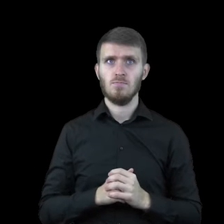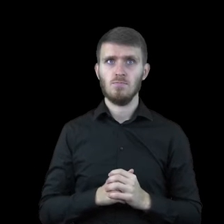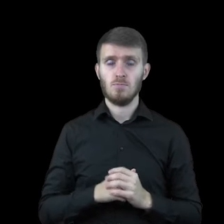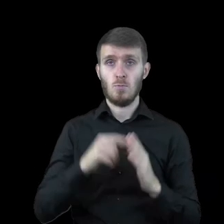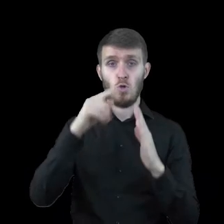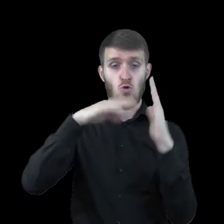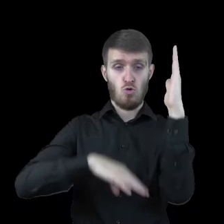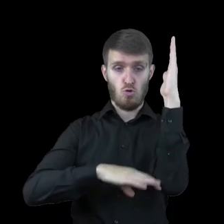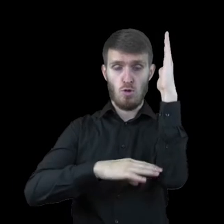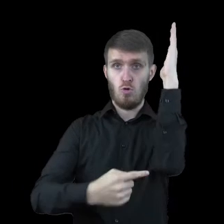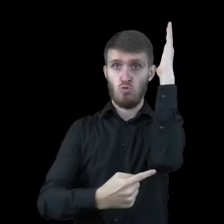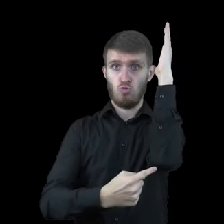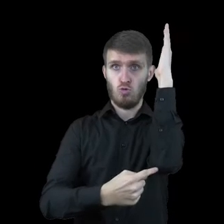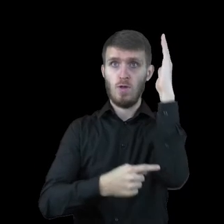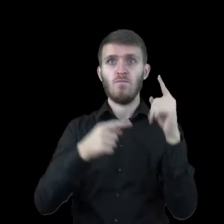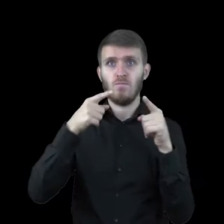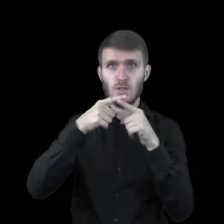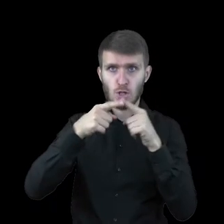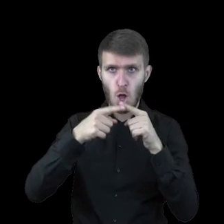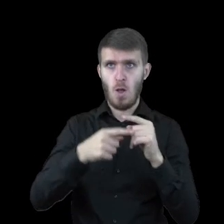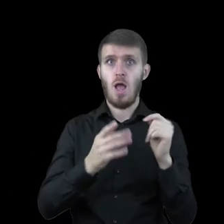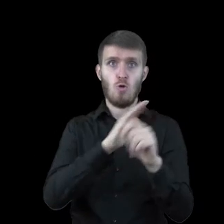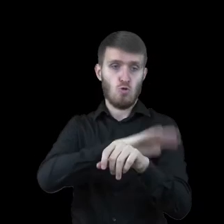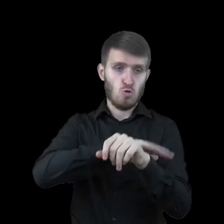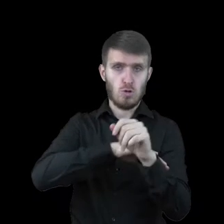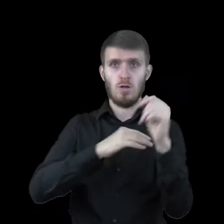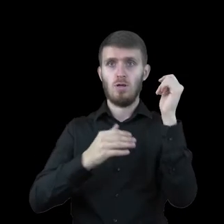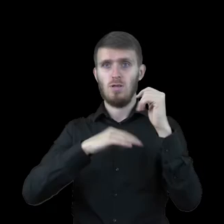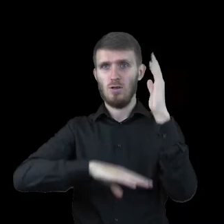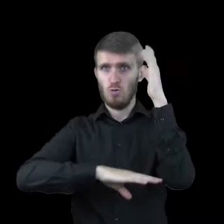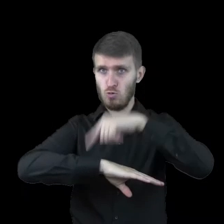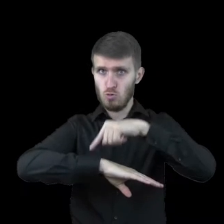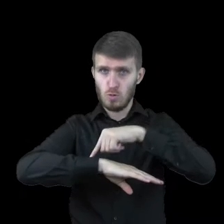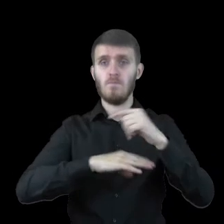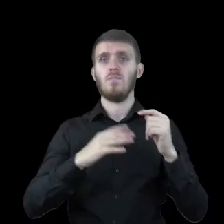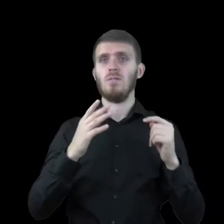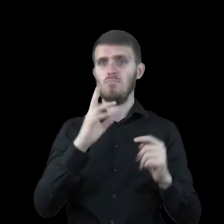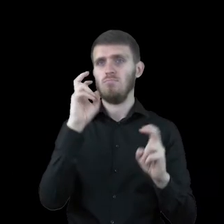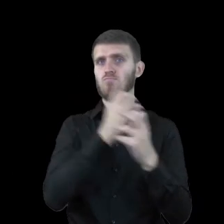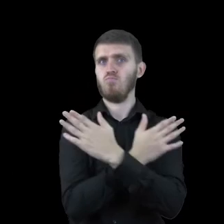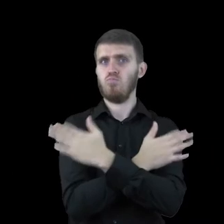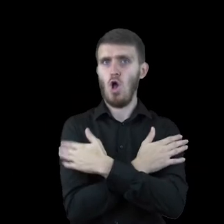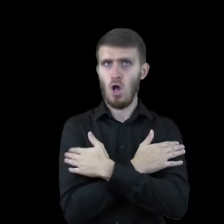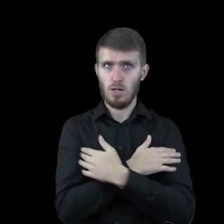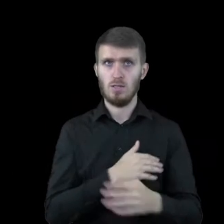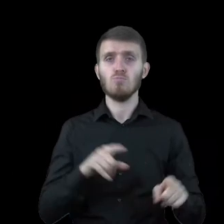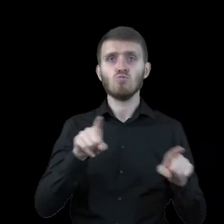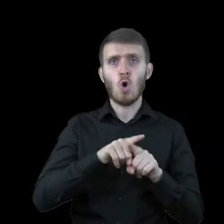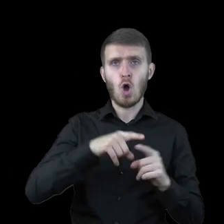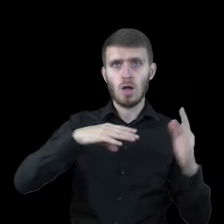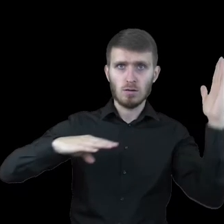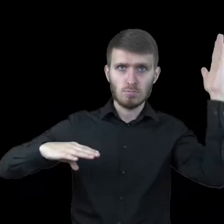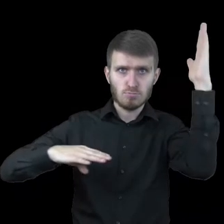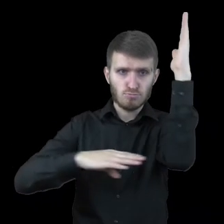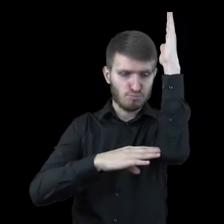otrzymamy tym sposobem kąt. Tutaj jest nasz wierzchołek. To są ramiona. I te